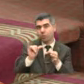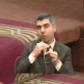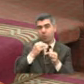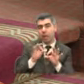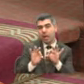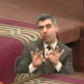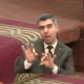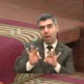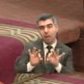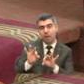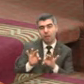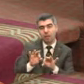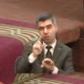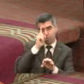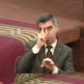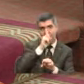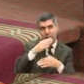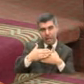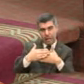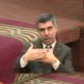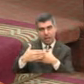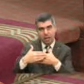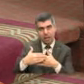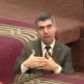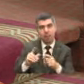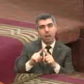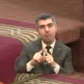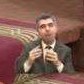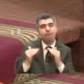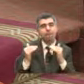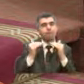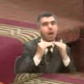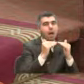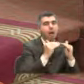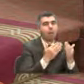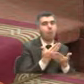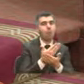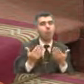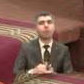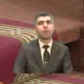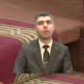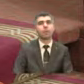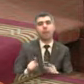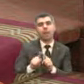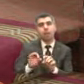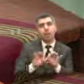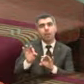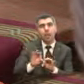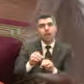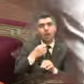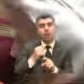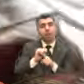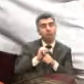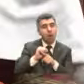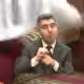إجراءات عملية سيسرع في تنزيلها قريبا، تم التوافق بشأنها. هذه الإجراءات فيها مجالات متعددة، التحسيس،